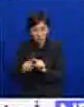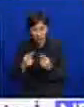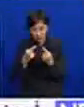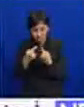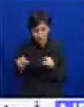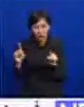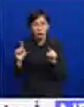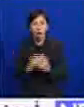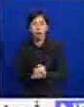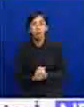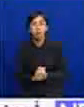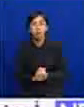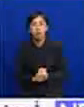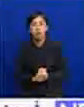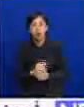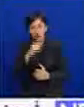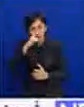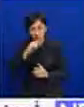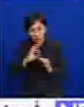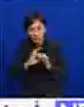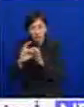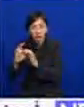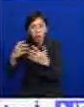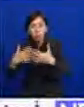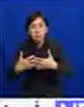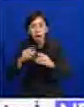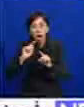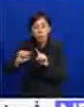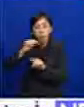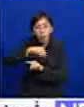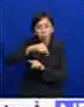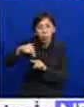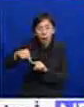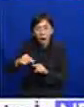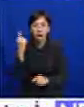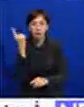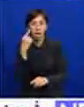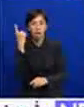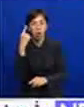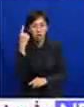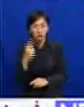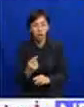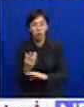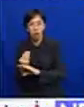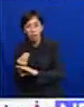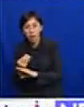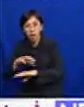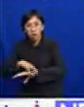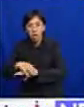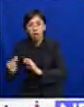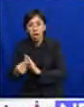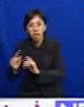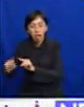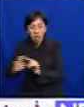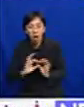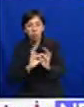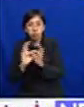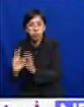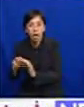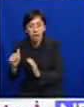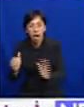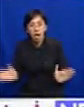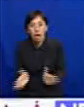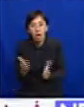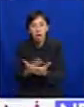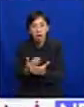ต่างรวมทั้งให้เชื่อมโยงไปยังอุตสาหกรรมที่เกี่ยวเนื่องโดยเฉพาะการท่องเที่ยวซึ่งรัฐบาลพร้อมให้การสนับสนุนโดยเฉพาะการปรับปรุง